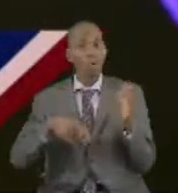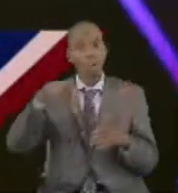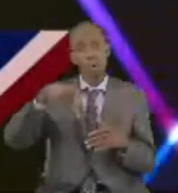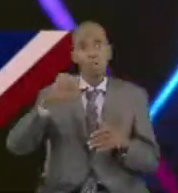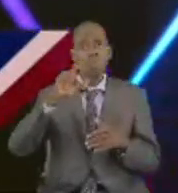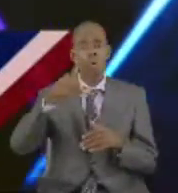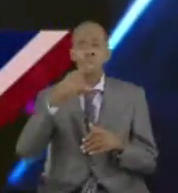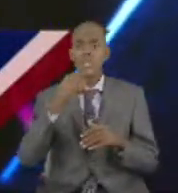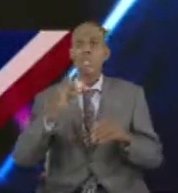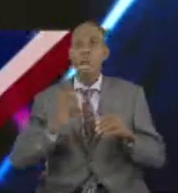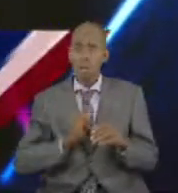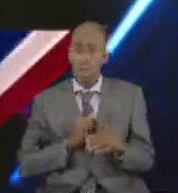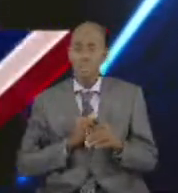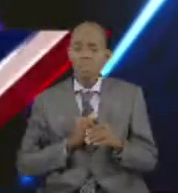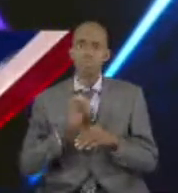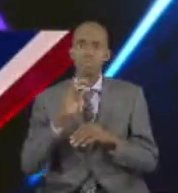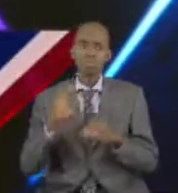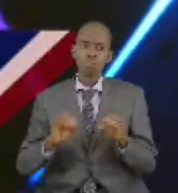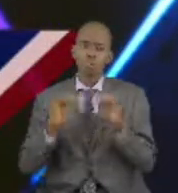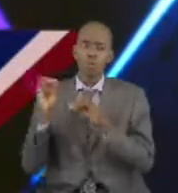Paul dit,